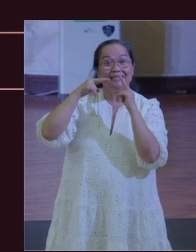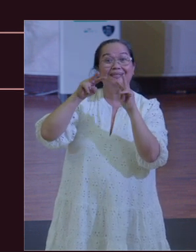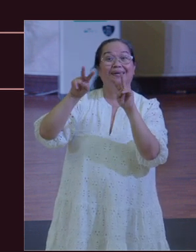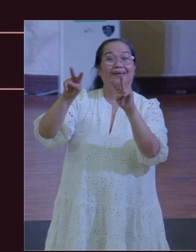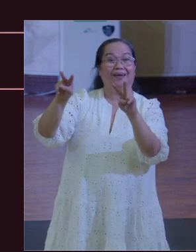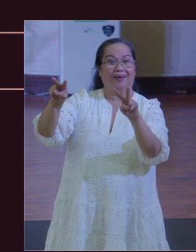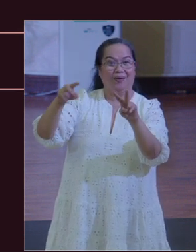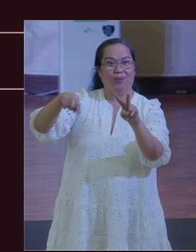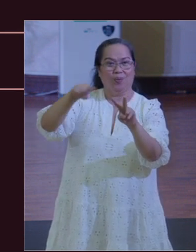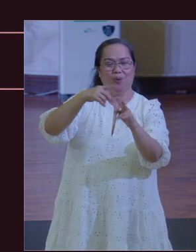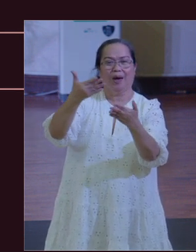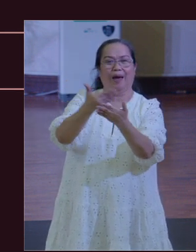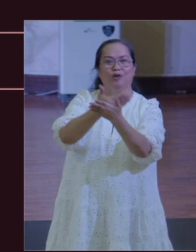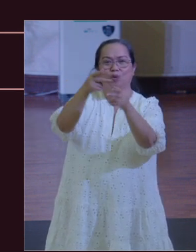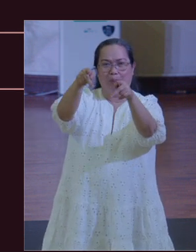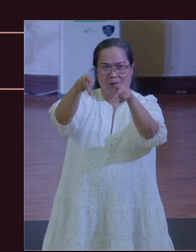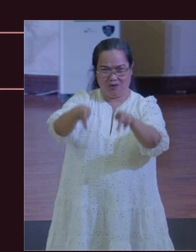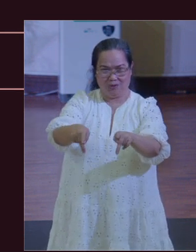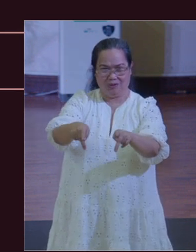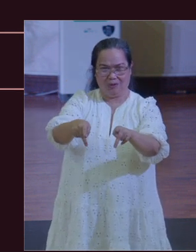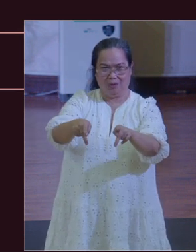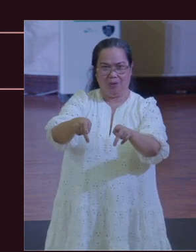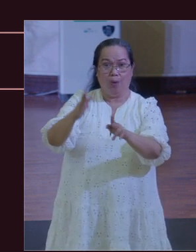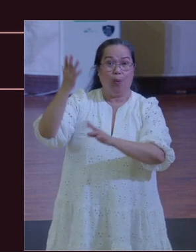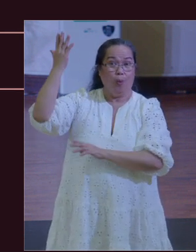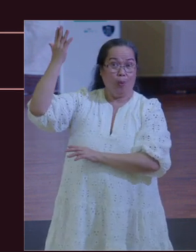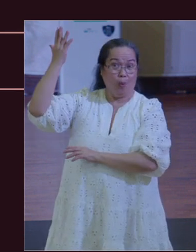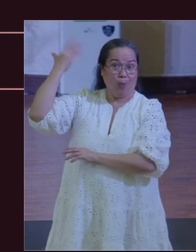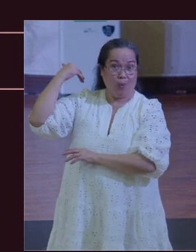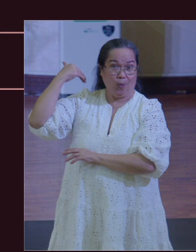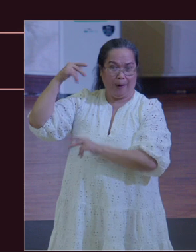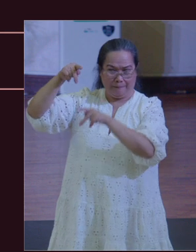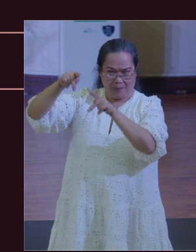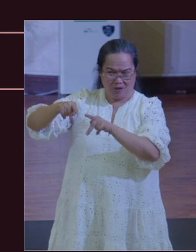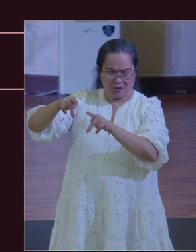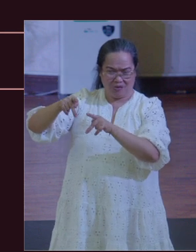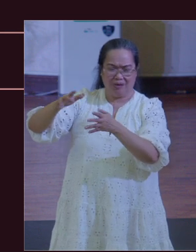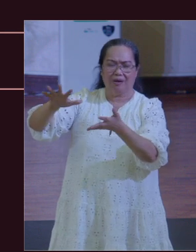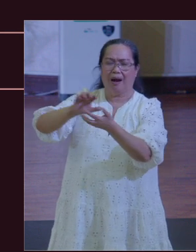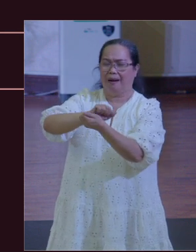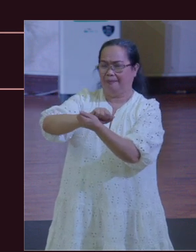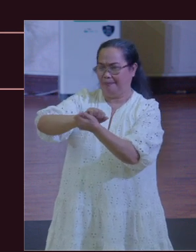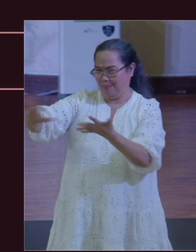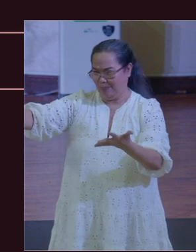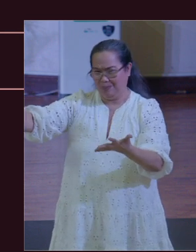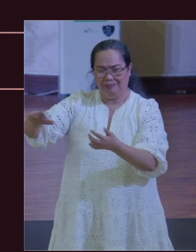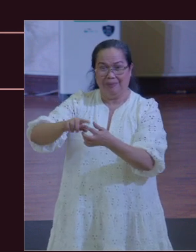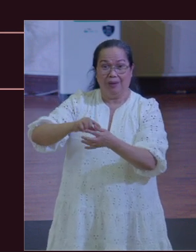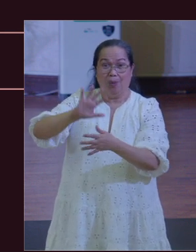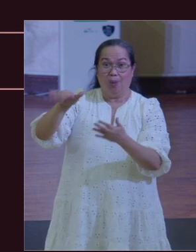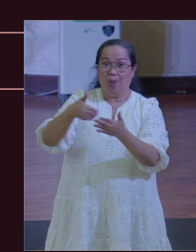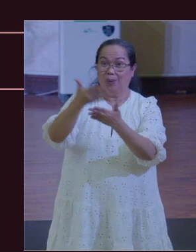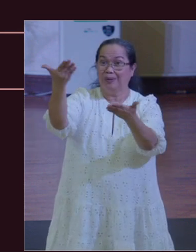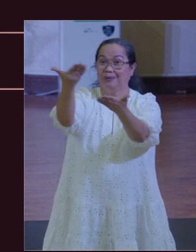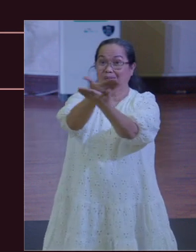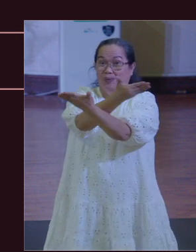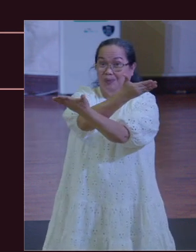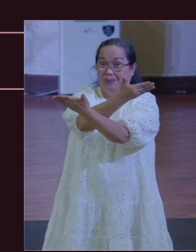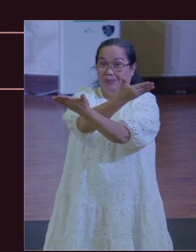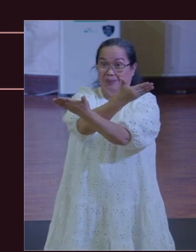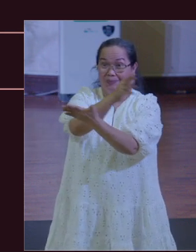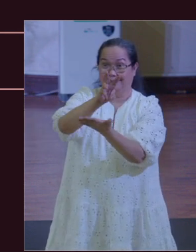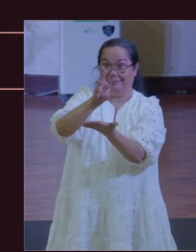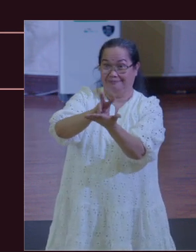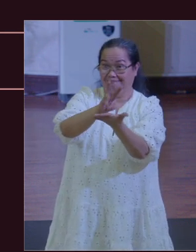Behold, we are a new creature. The old has passed. Everything is new. That is